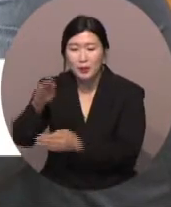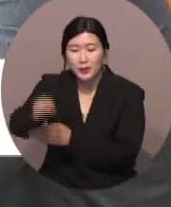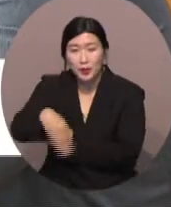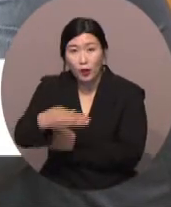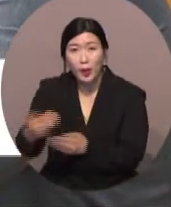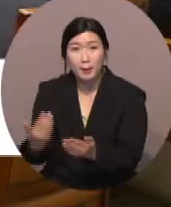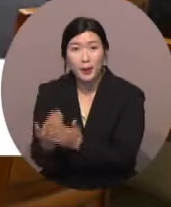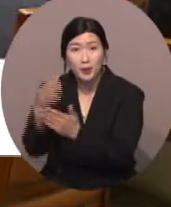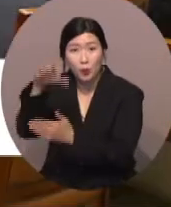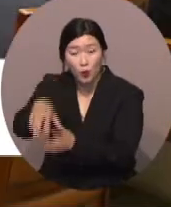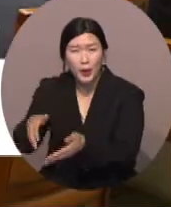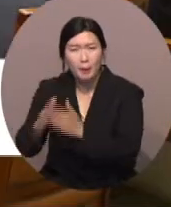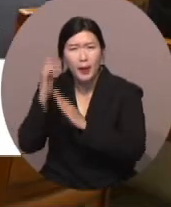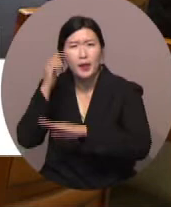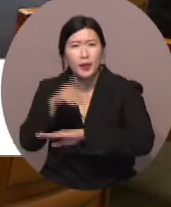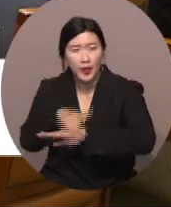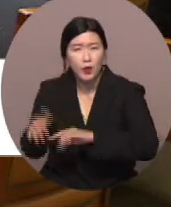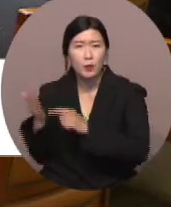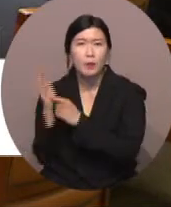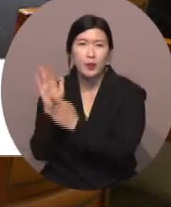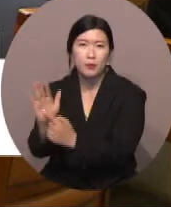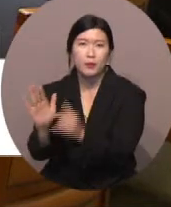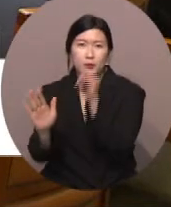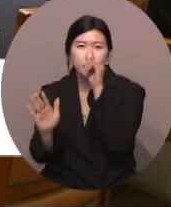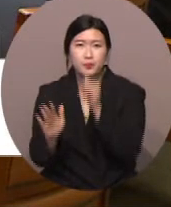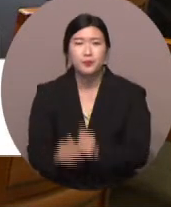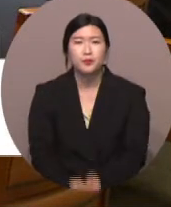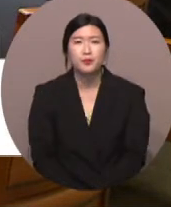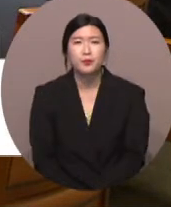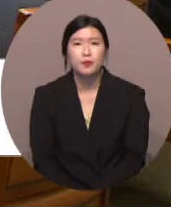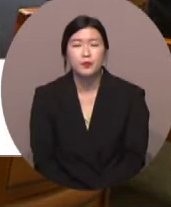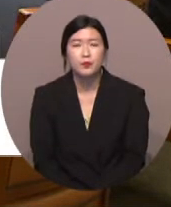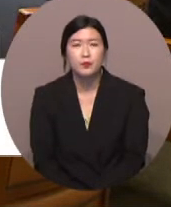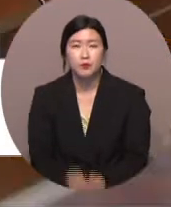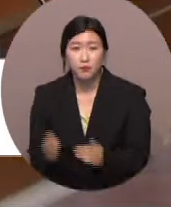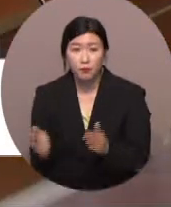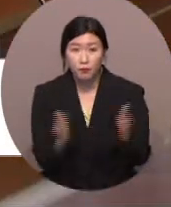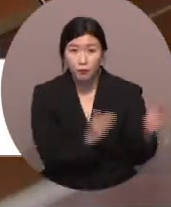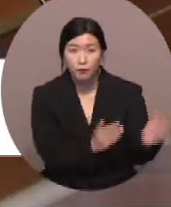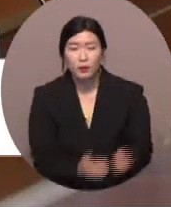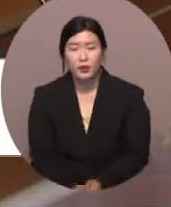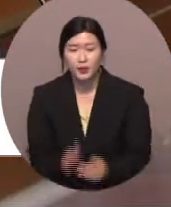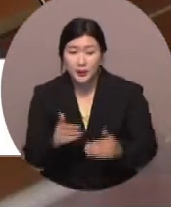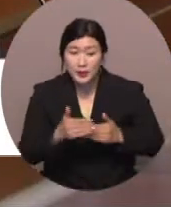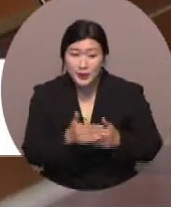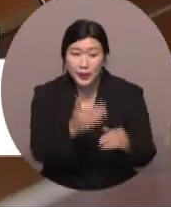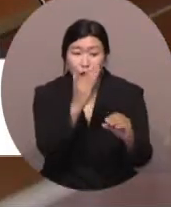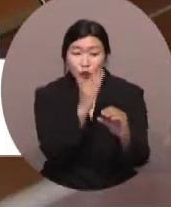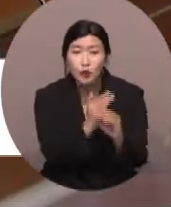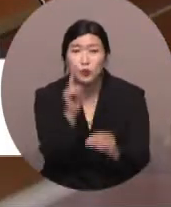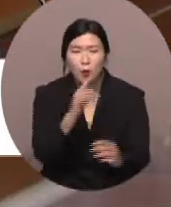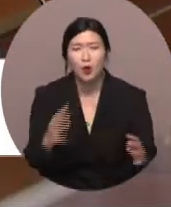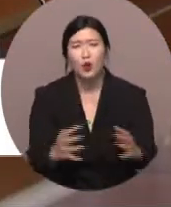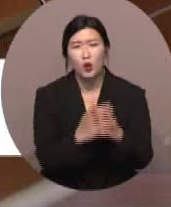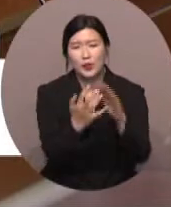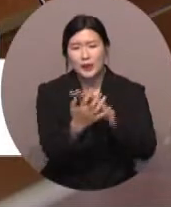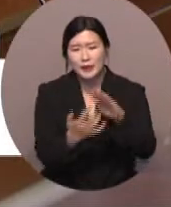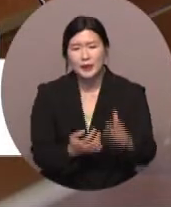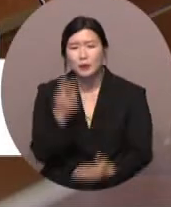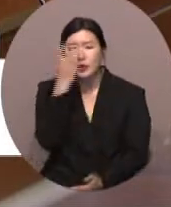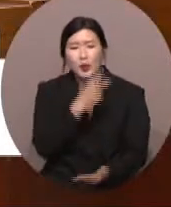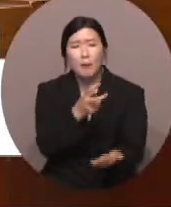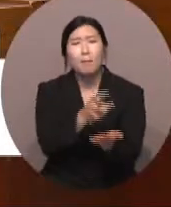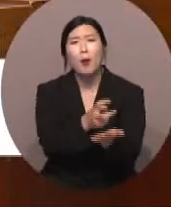서예진흥원에 설립 방안도 각각 검토하라고 주문했습니다 반면 대전시가 시행 중인 건축 사전 심의